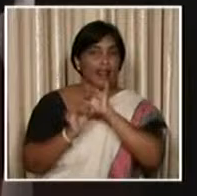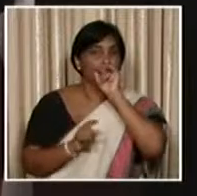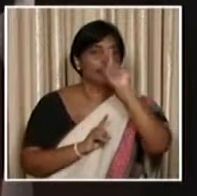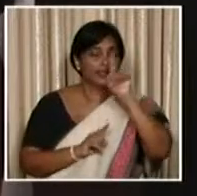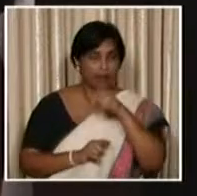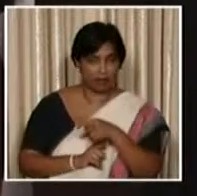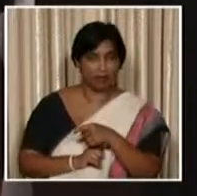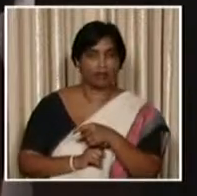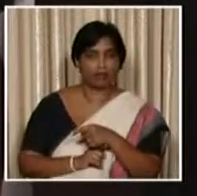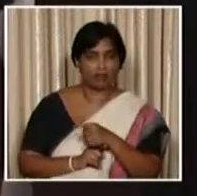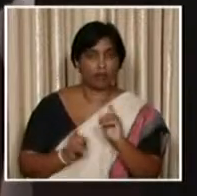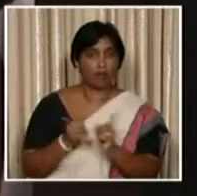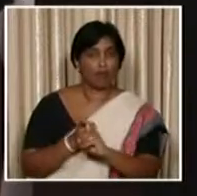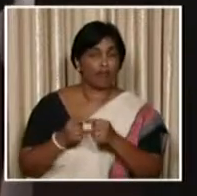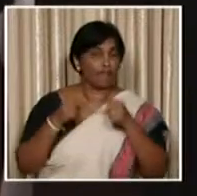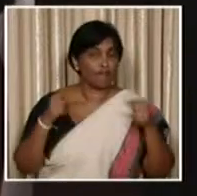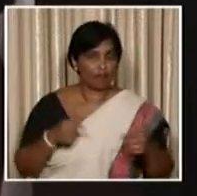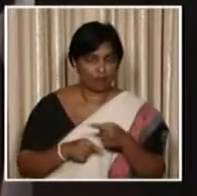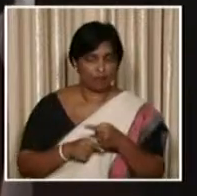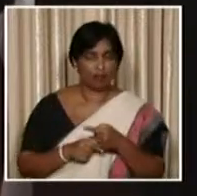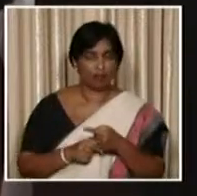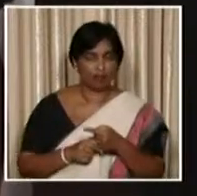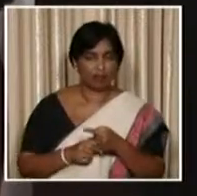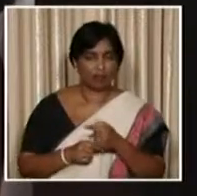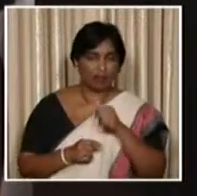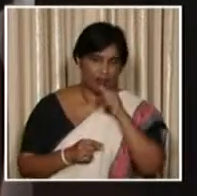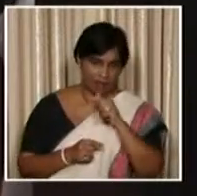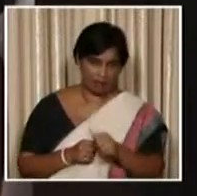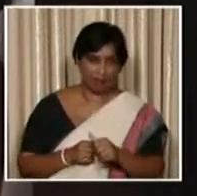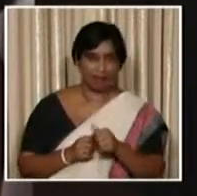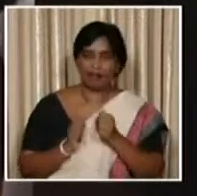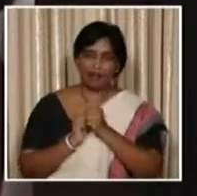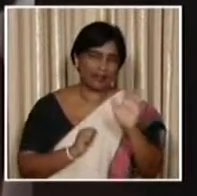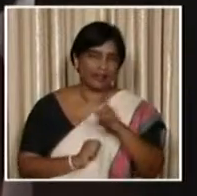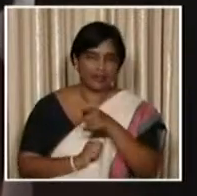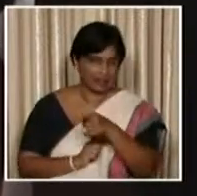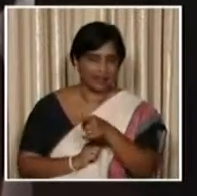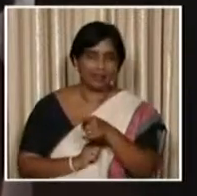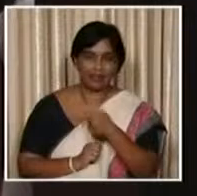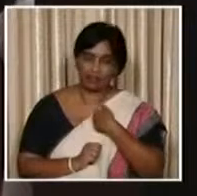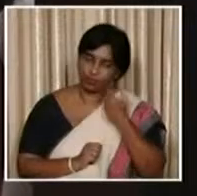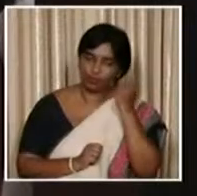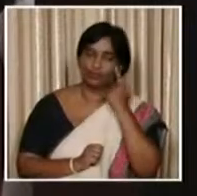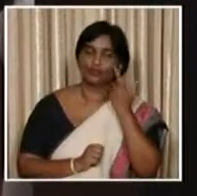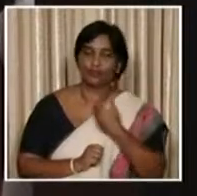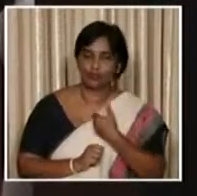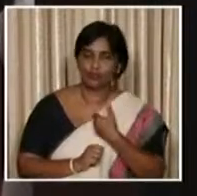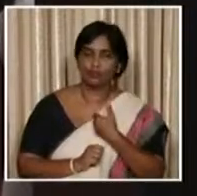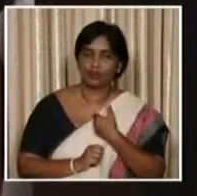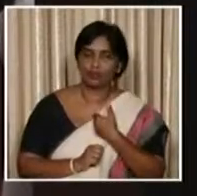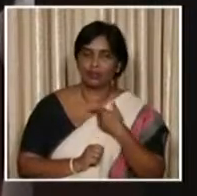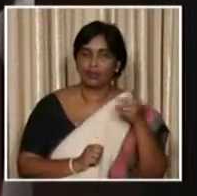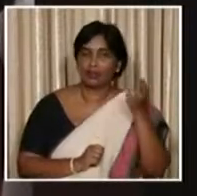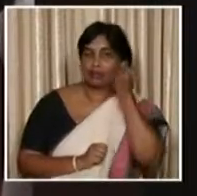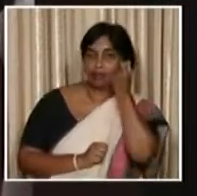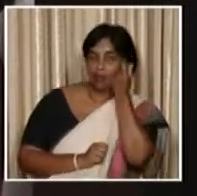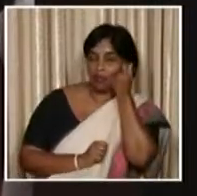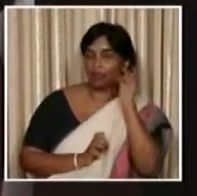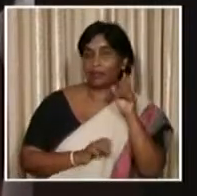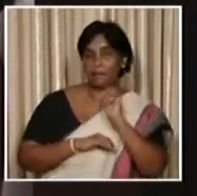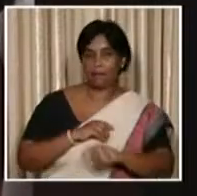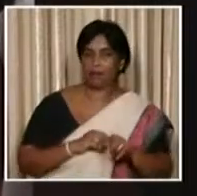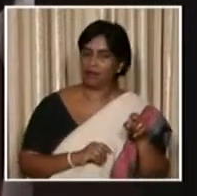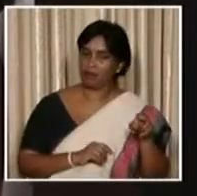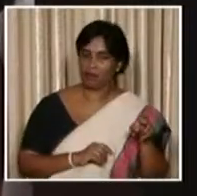කියලා යුද්ධයට විරුද්ධව. ඇත්තම කියනවා ඔබතුමා එහෙම කරේ නැහැ. ඒක අපි දන්නවනේ. එතුමා ඒක නිර්මාණය කරපු